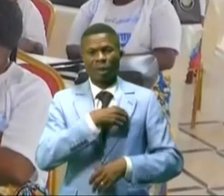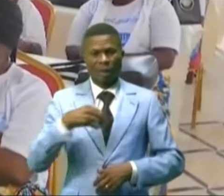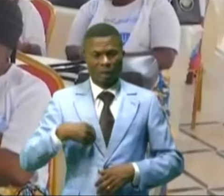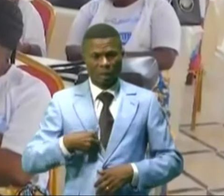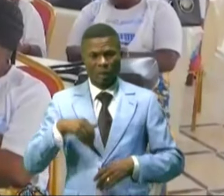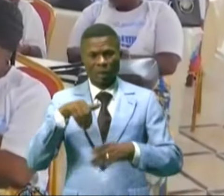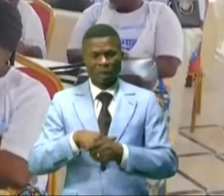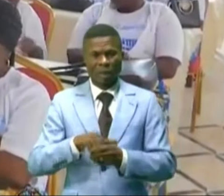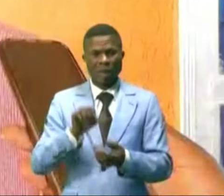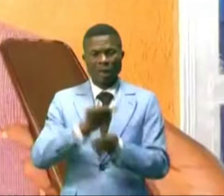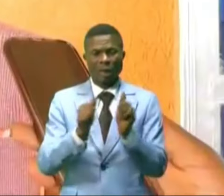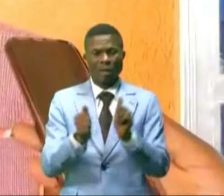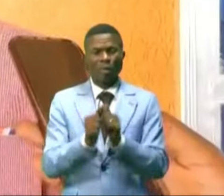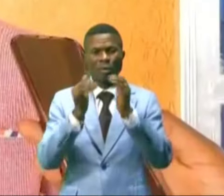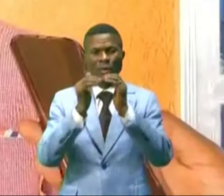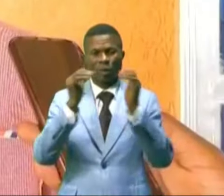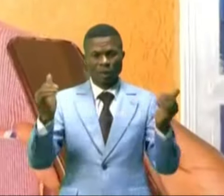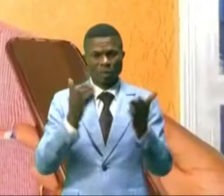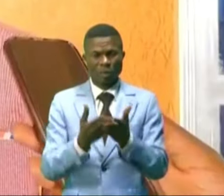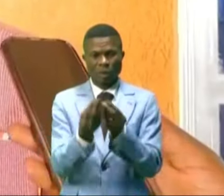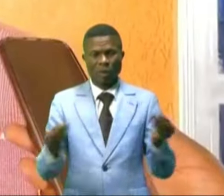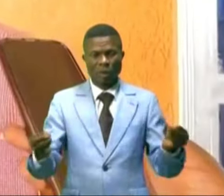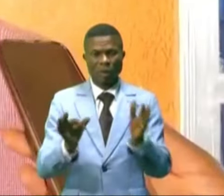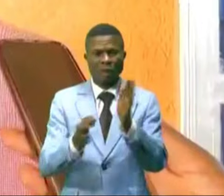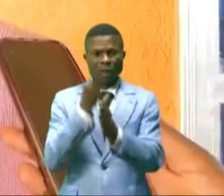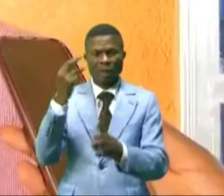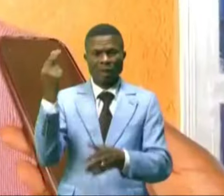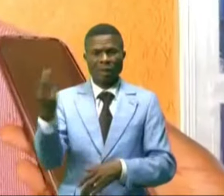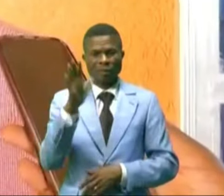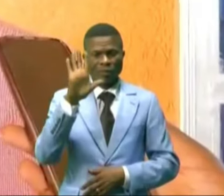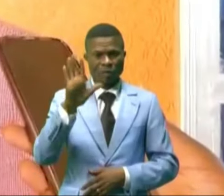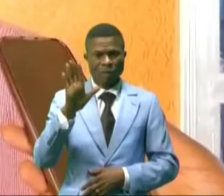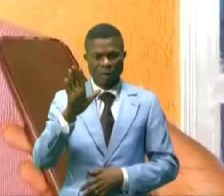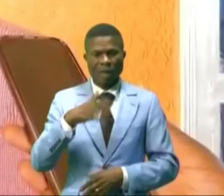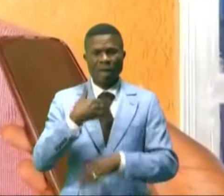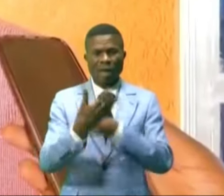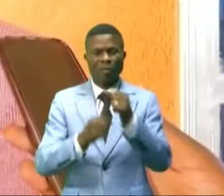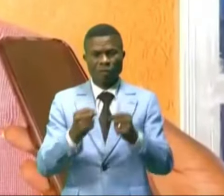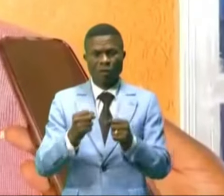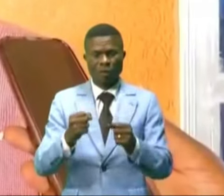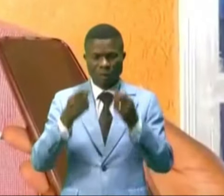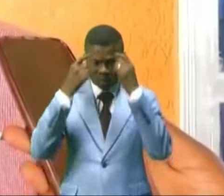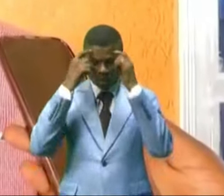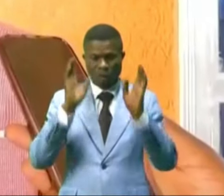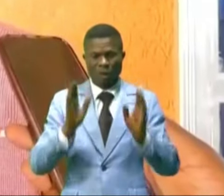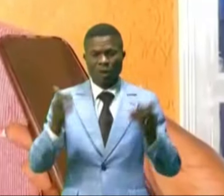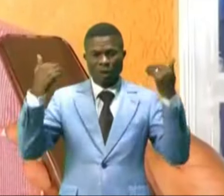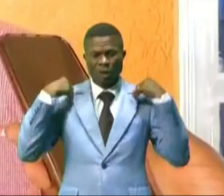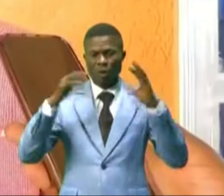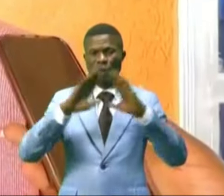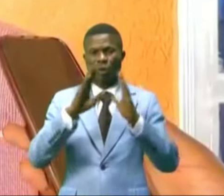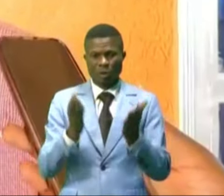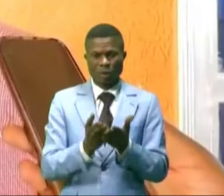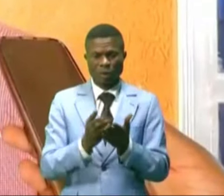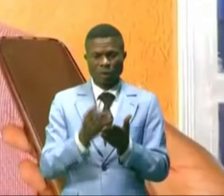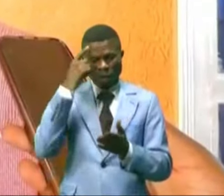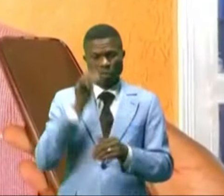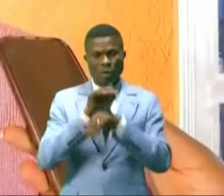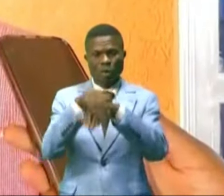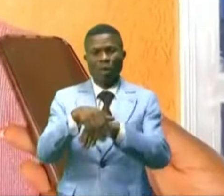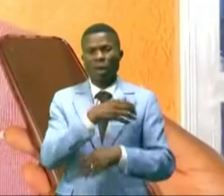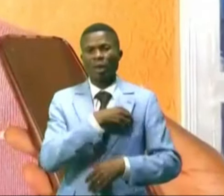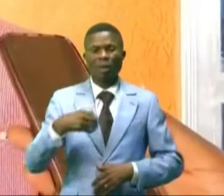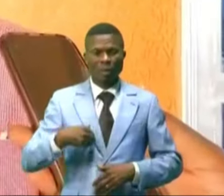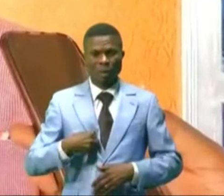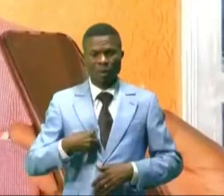tous les processus de paix. La résolution 1325 mobilise les décideurs vers la participation de la femme,